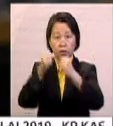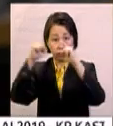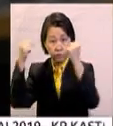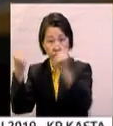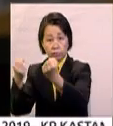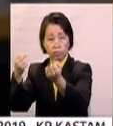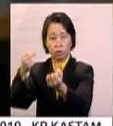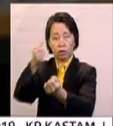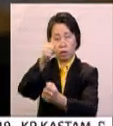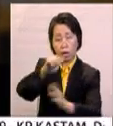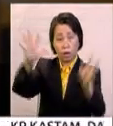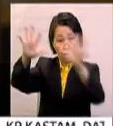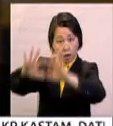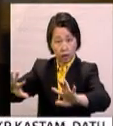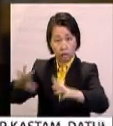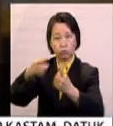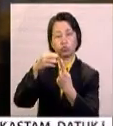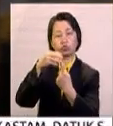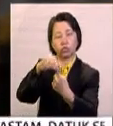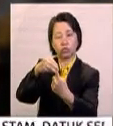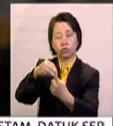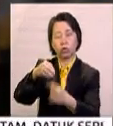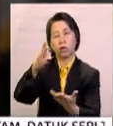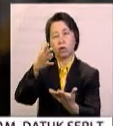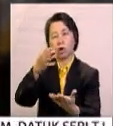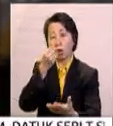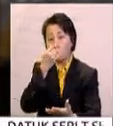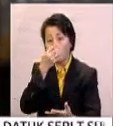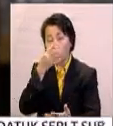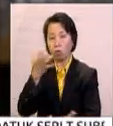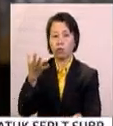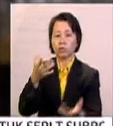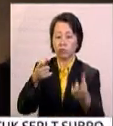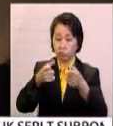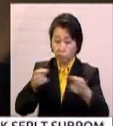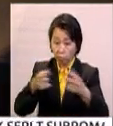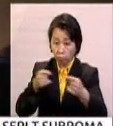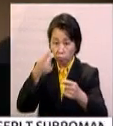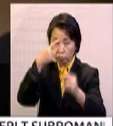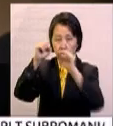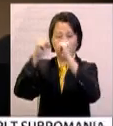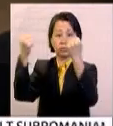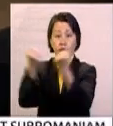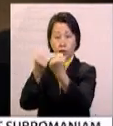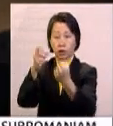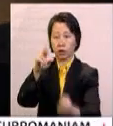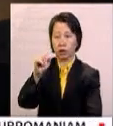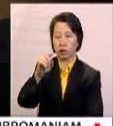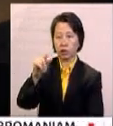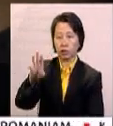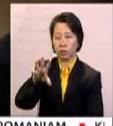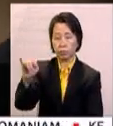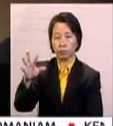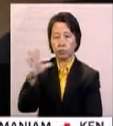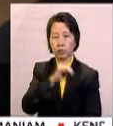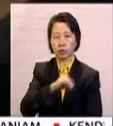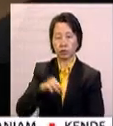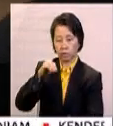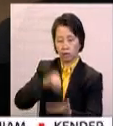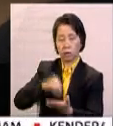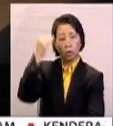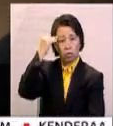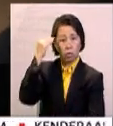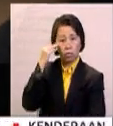di rantau Asia, misalnya di Jepun dan Hong Kong, bagi pembinaan stadium rugby negara ini. Malah, sebuah stadium rugby di Incheon,